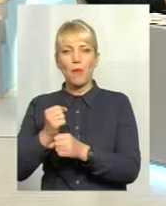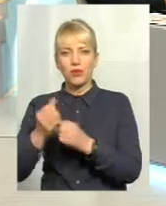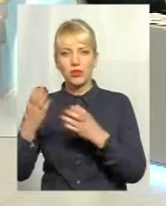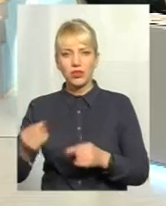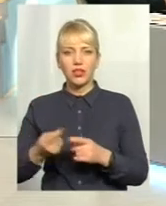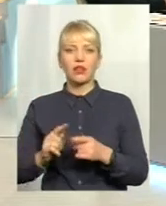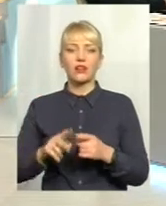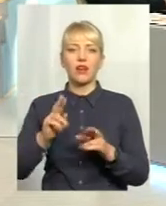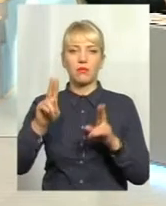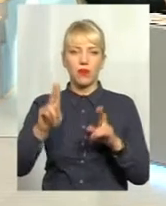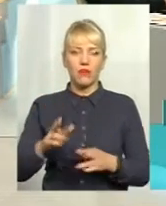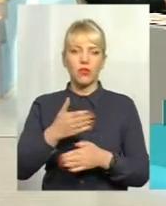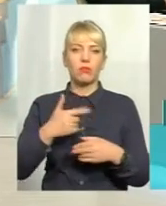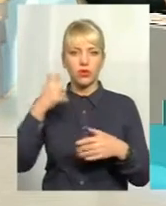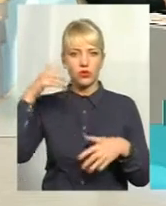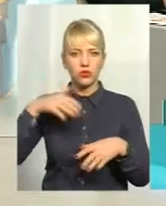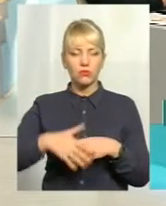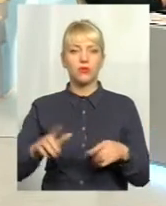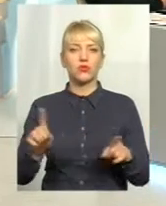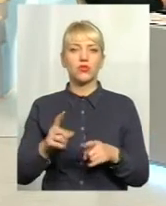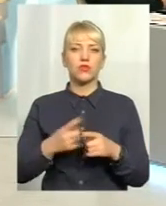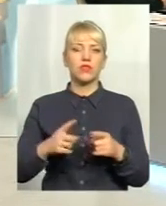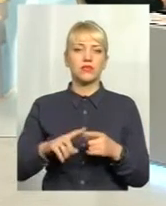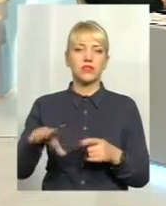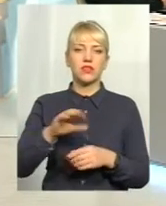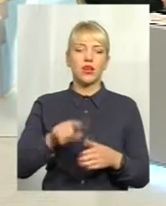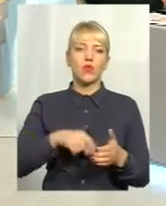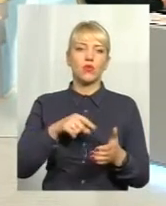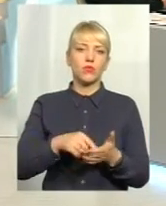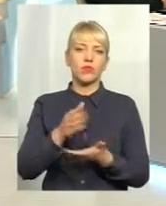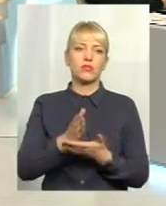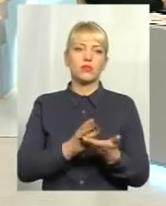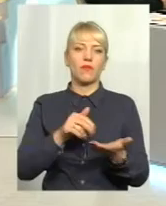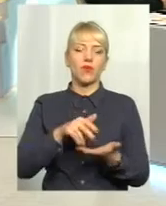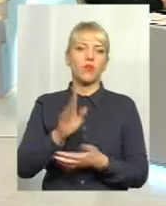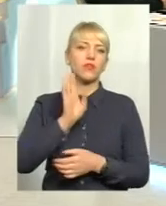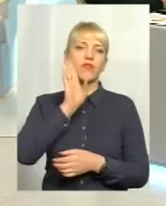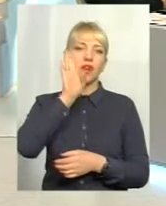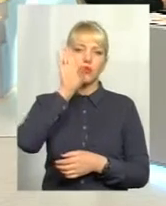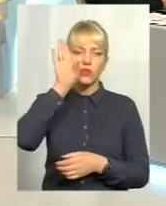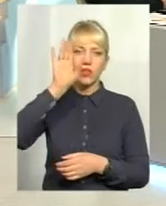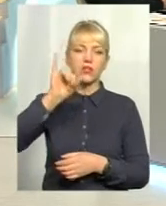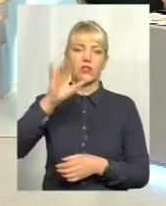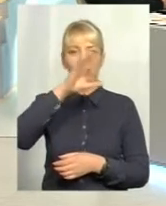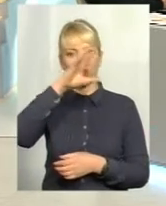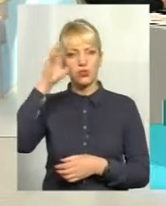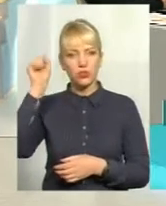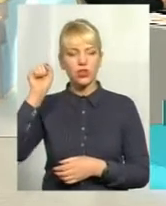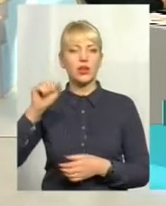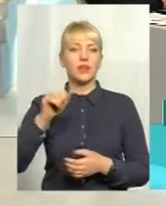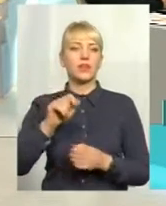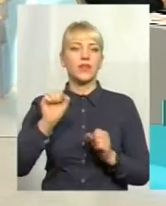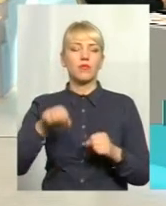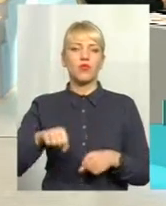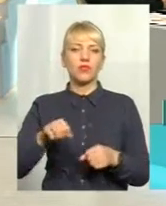ми розуміємо, що всі комунальні служби виходять зранку вранці і вночі, можливо, і